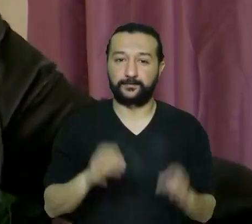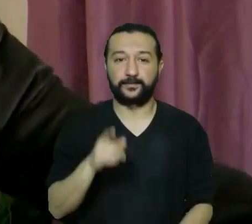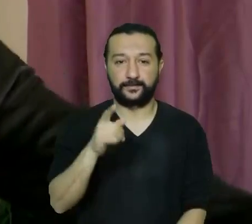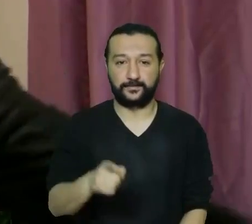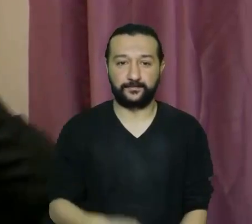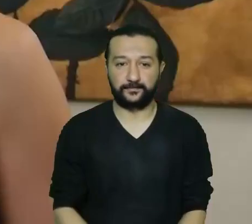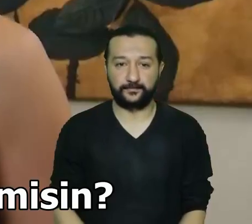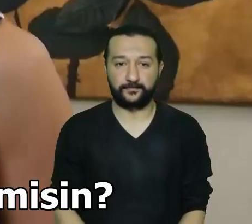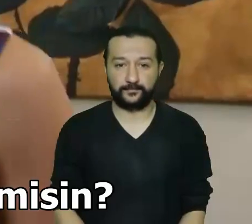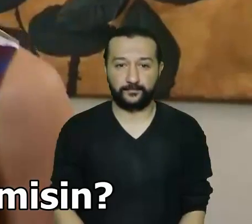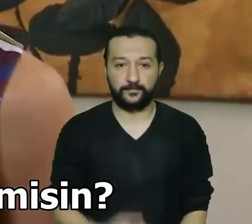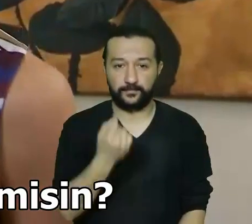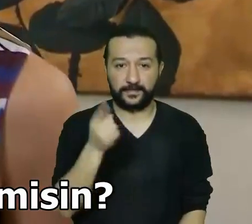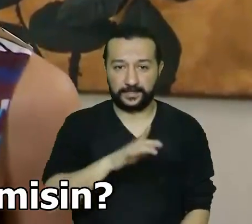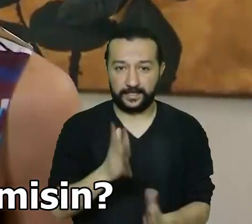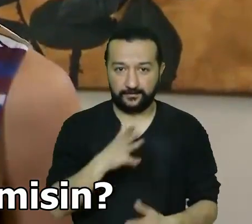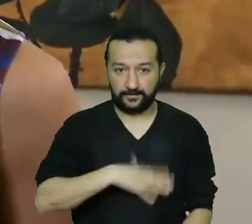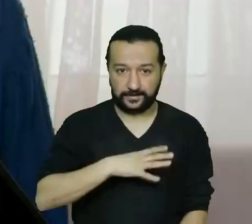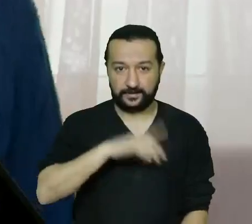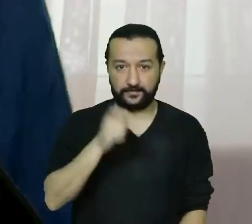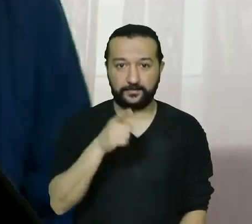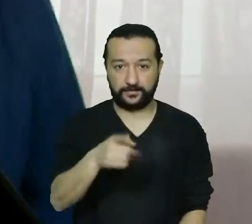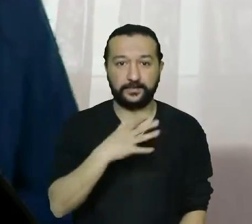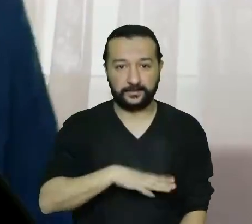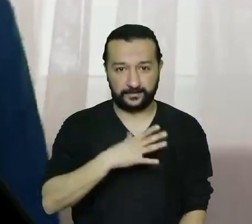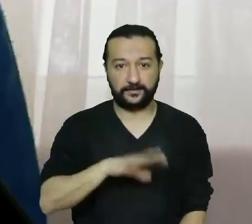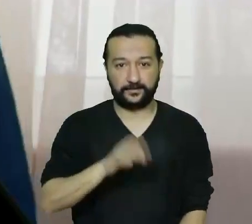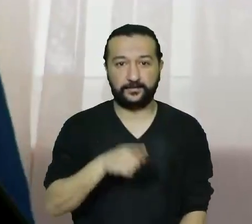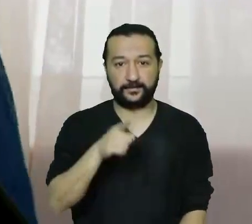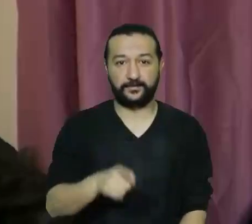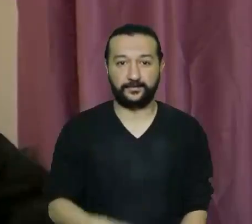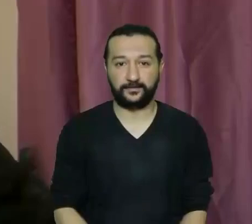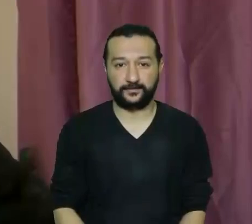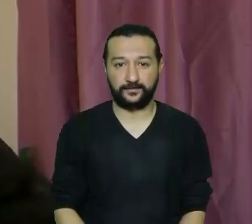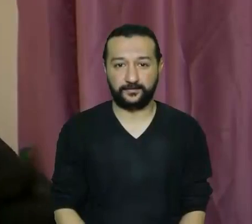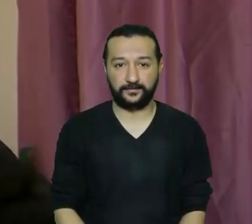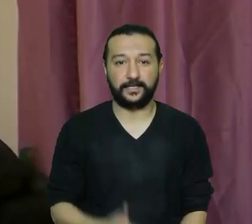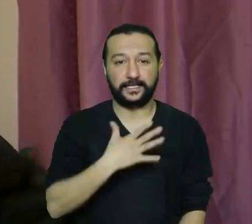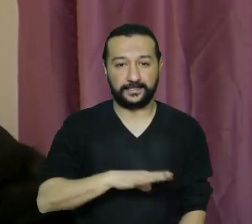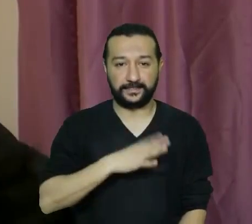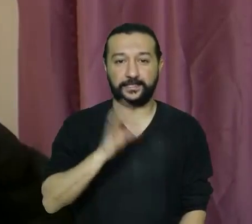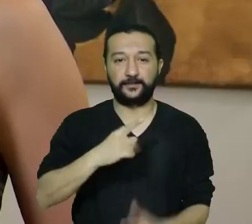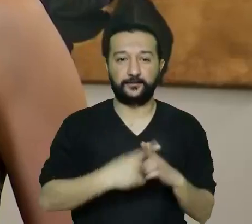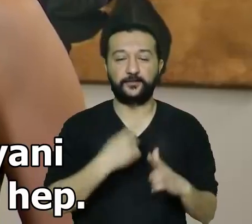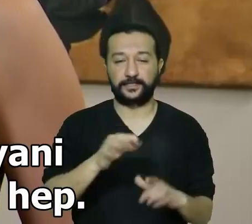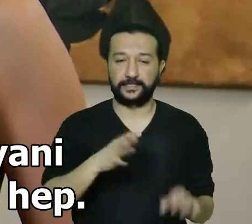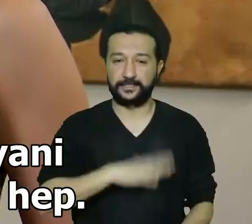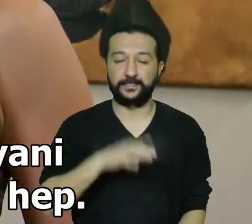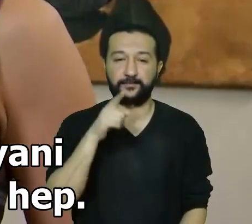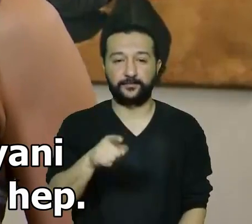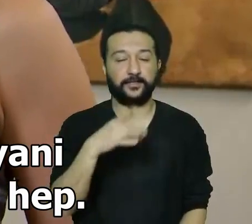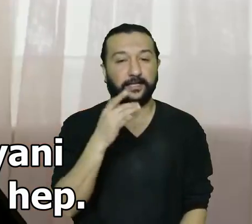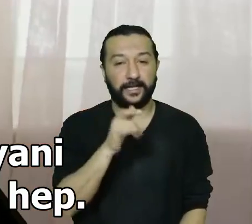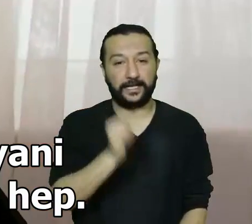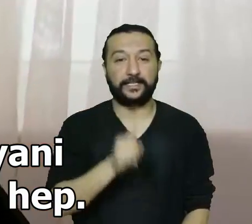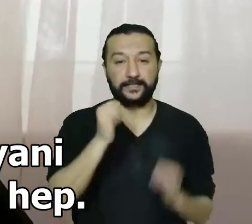giderebilirsiniz. Biraz daha devam etmek ister misin? İster. Kafasını tuttu, zorla öne sallıyor. İster Junior, ister. Ya bu